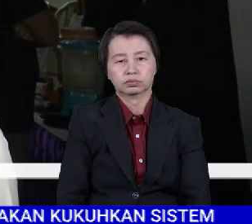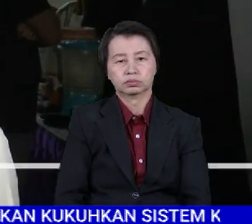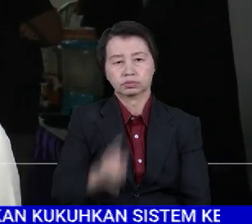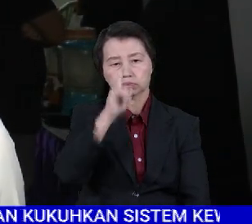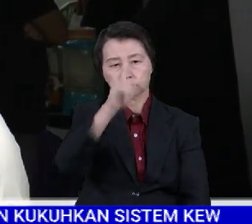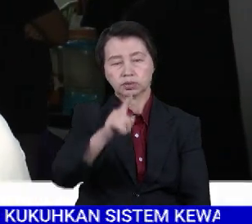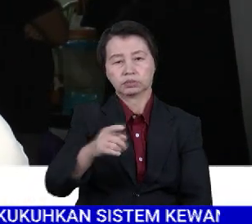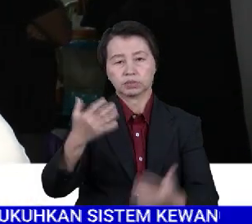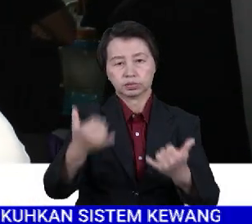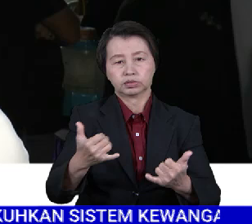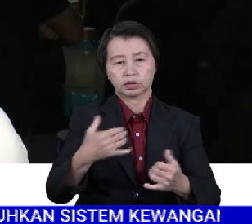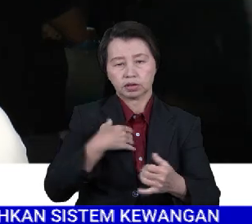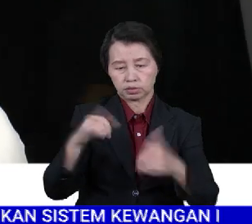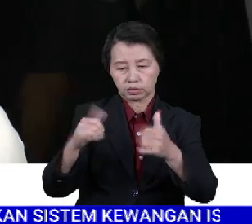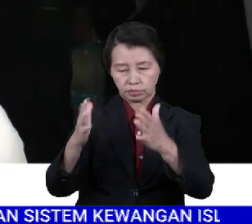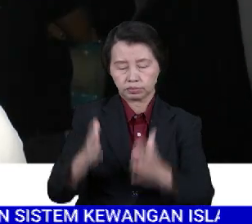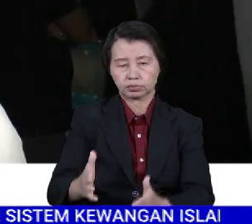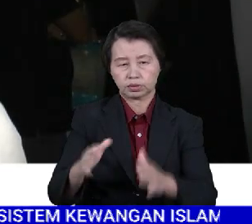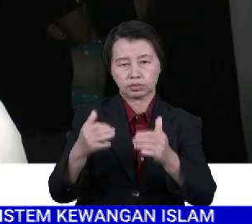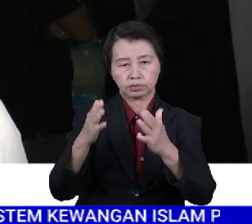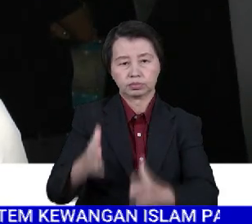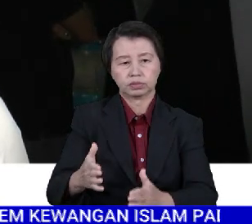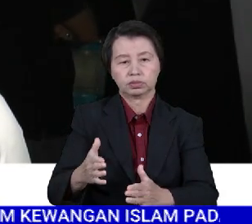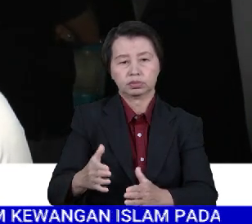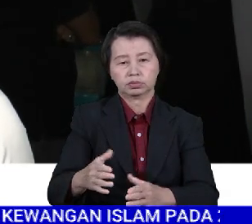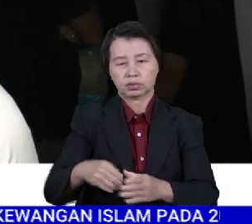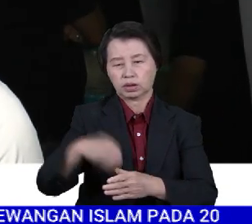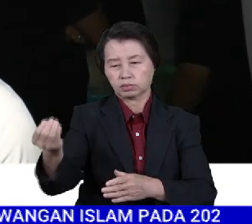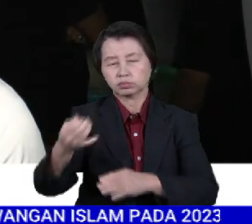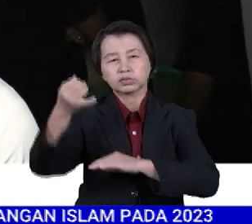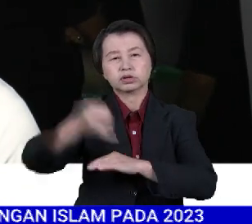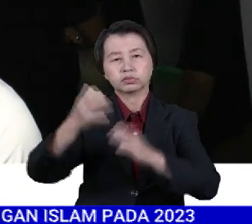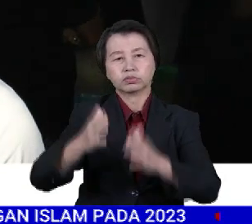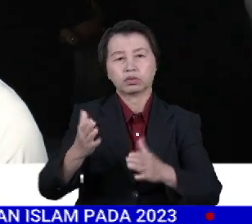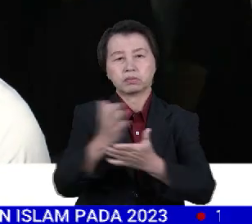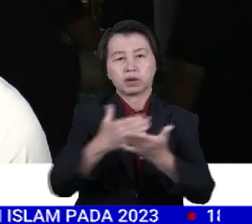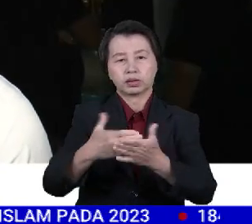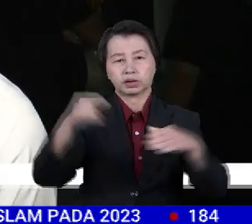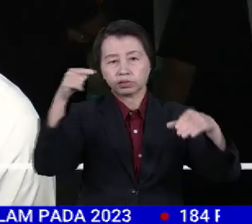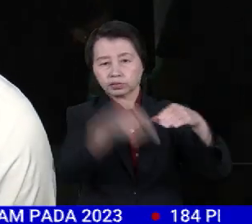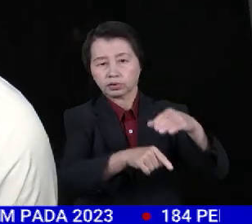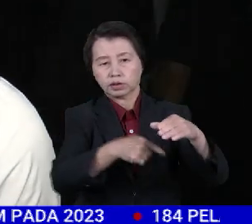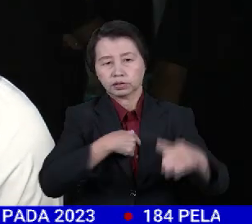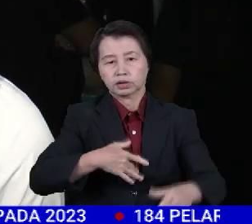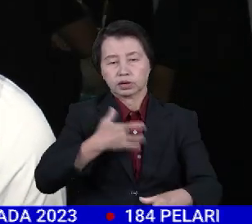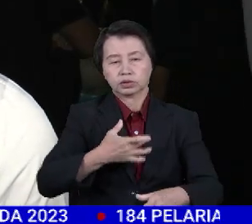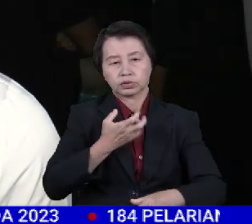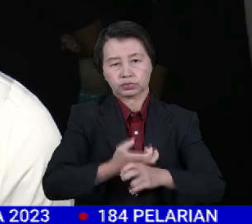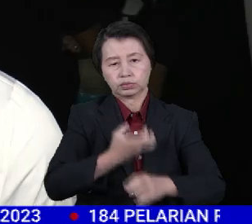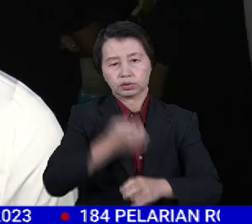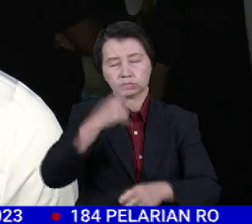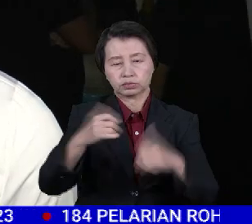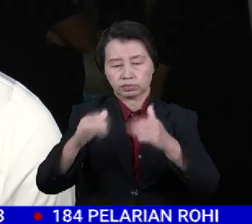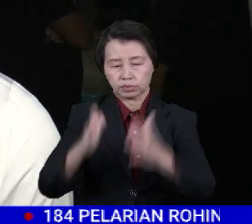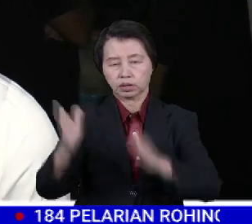Memang sekarang dibarisi dengan pemain-pemain asing di bahagian serangan Saya rasa sukar untuk